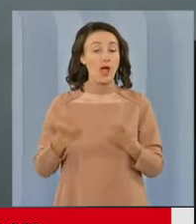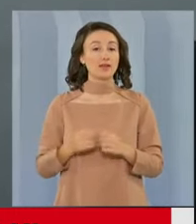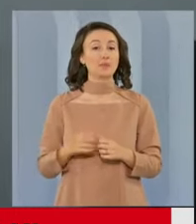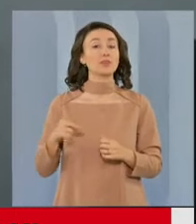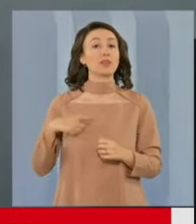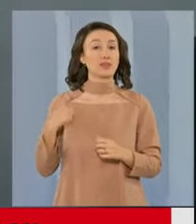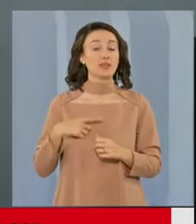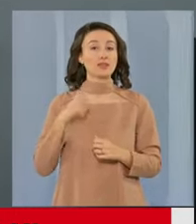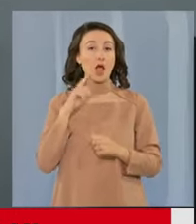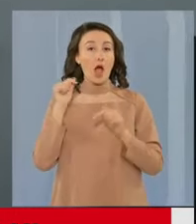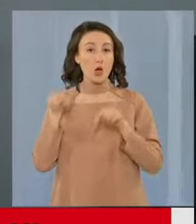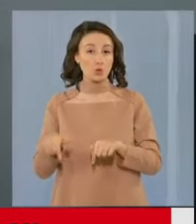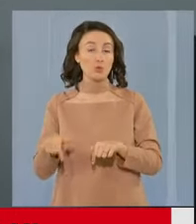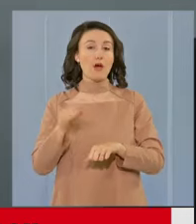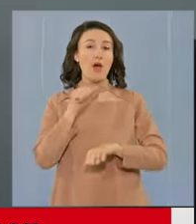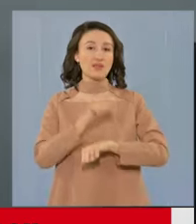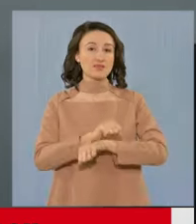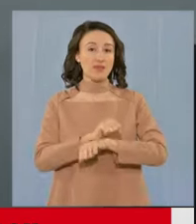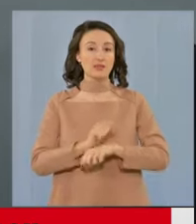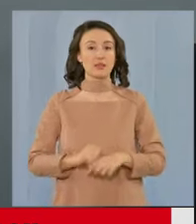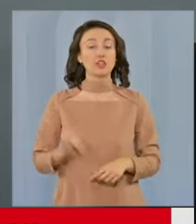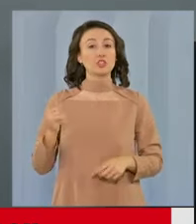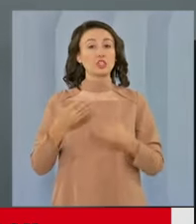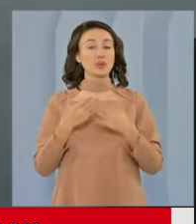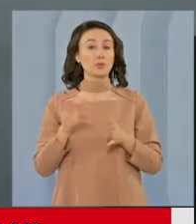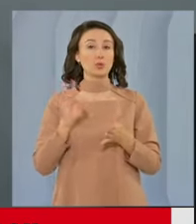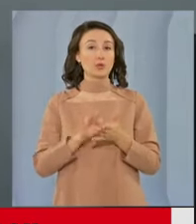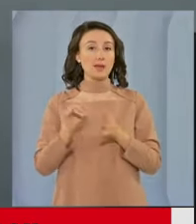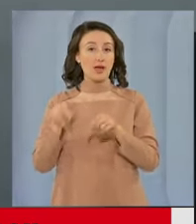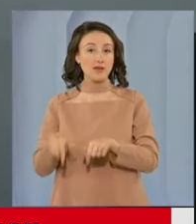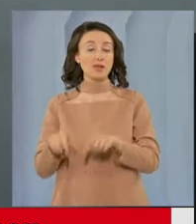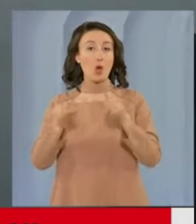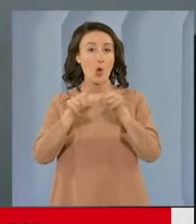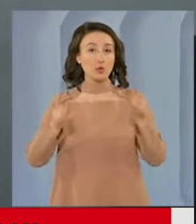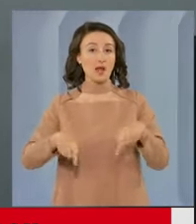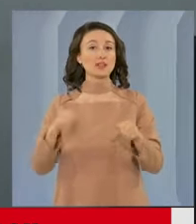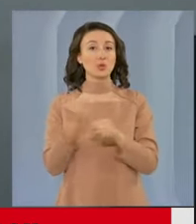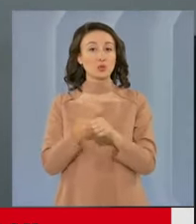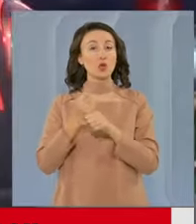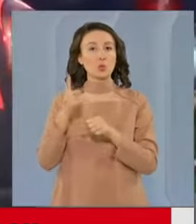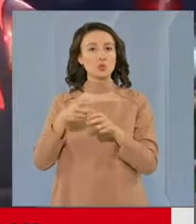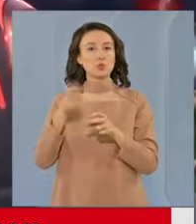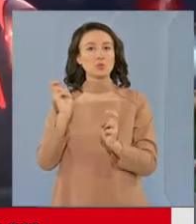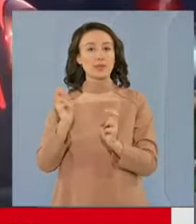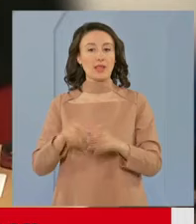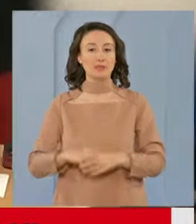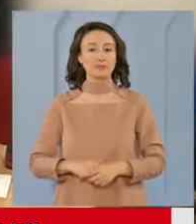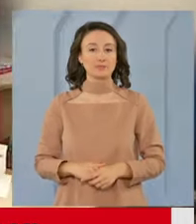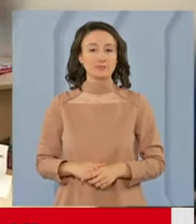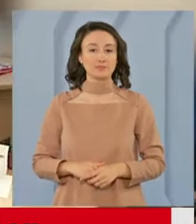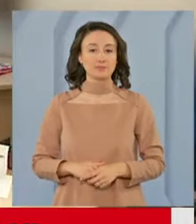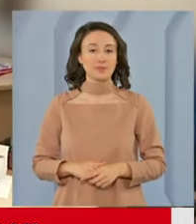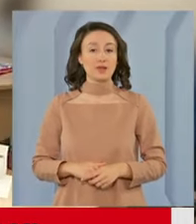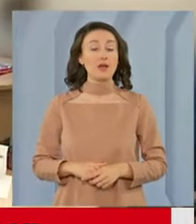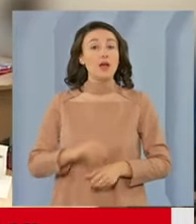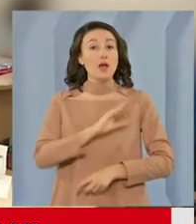este în acest moment arestat, iar începând cu data de astăzi, contractul de muncă al acestuia a fost suspendat. De